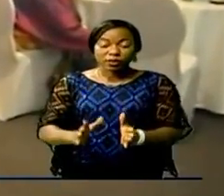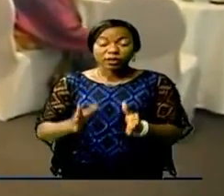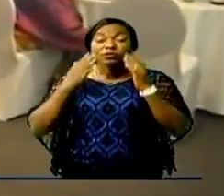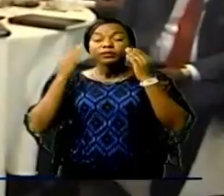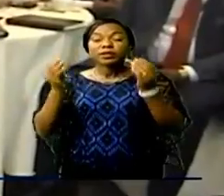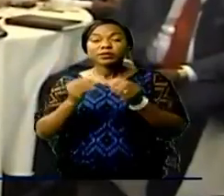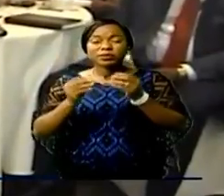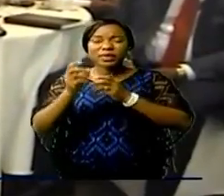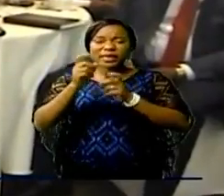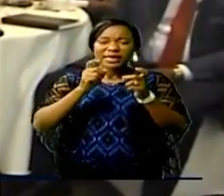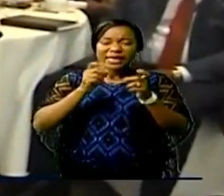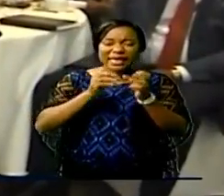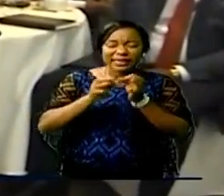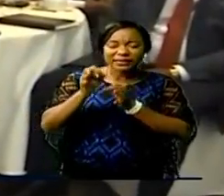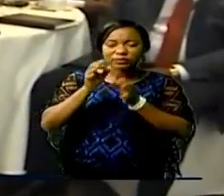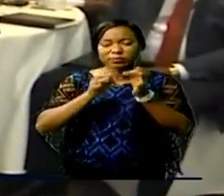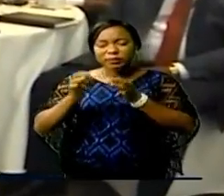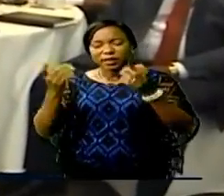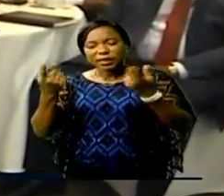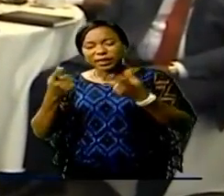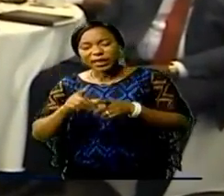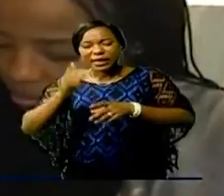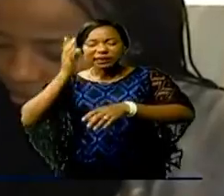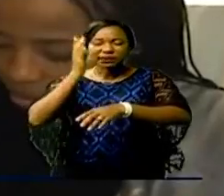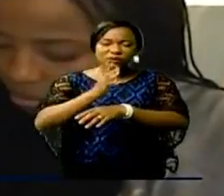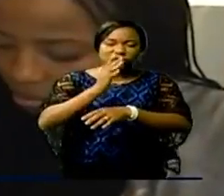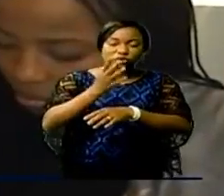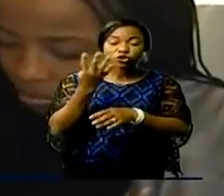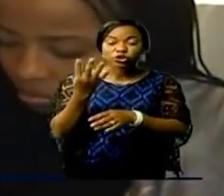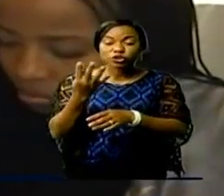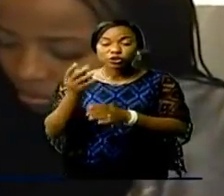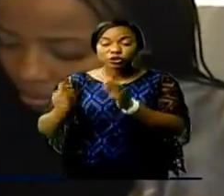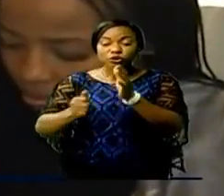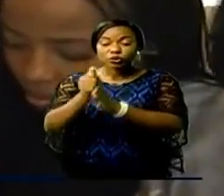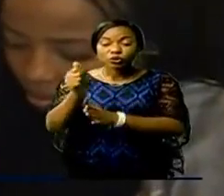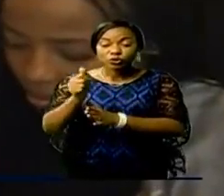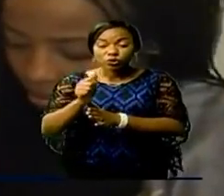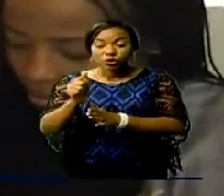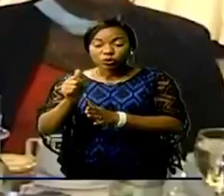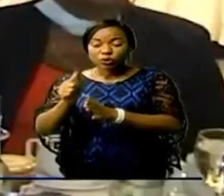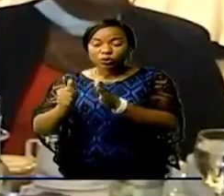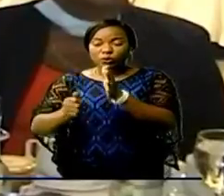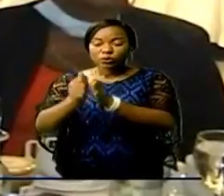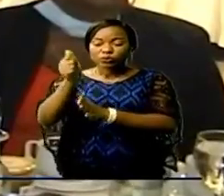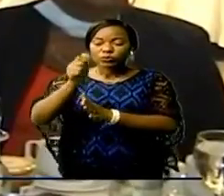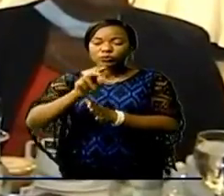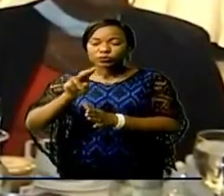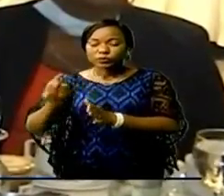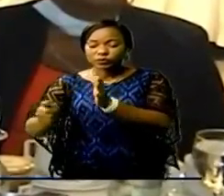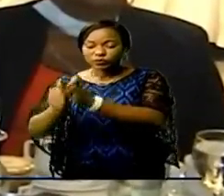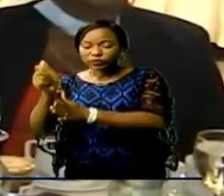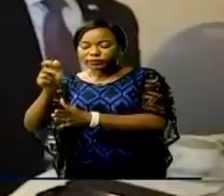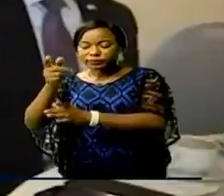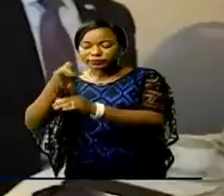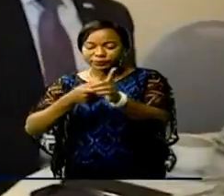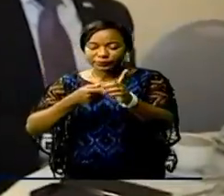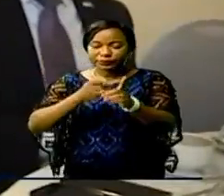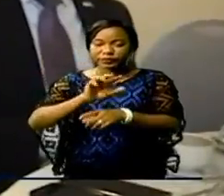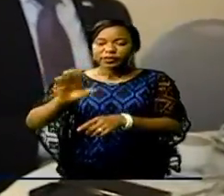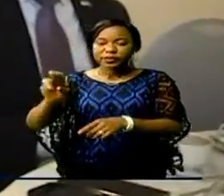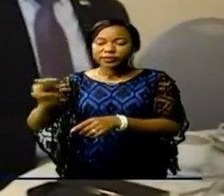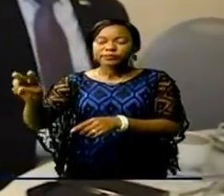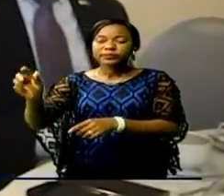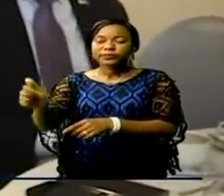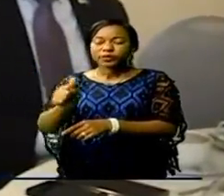été exprimée autour d'un breakfast organisé ce jeudi 11 novembre par la Chambre de commerce américaine en RDC que préside Lino Chimba